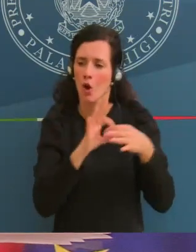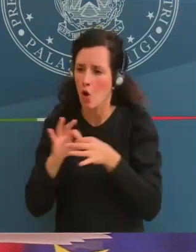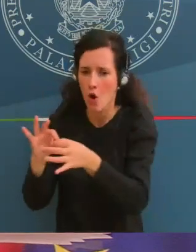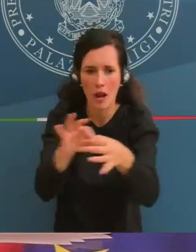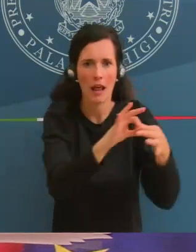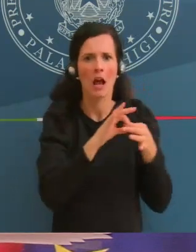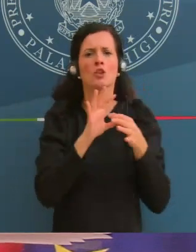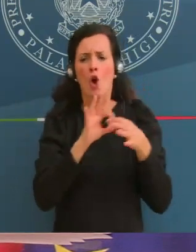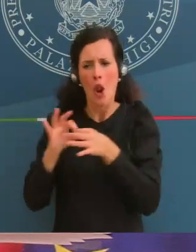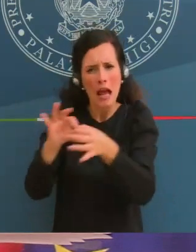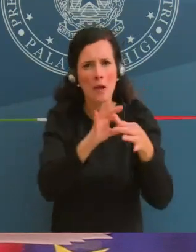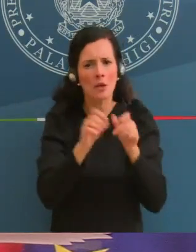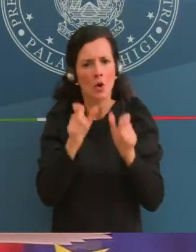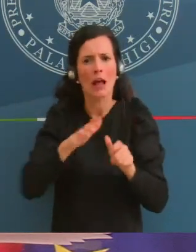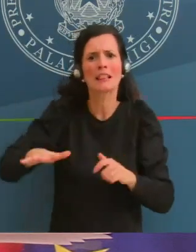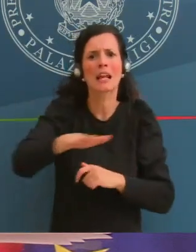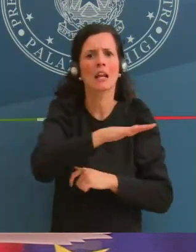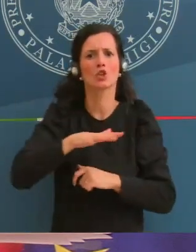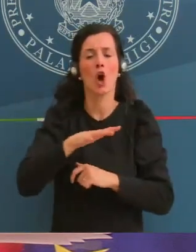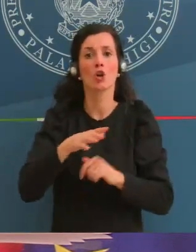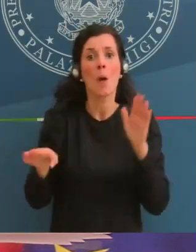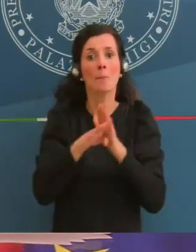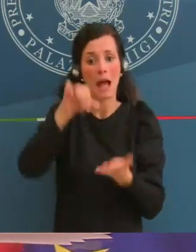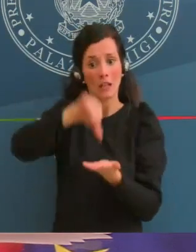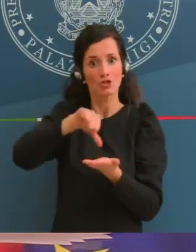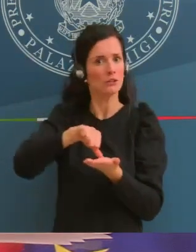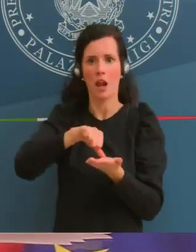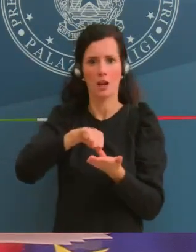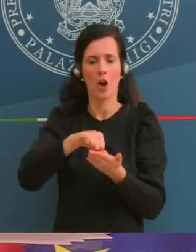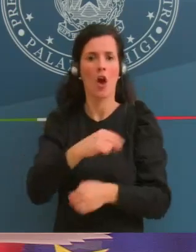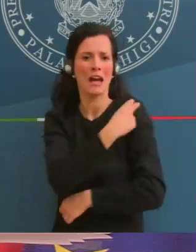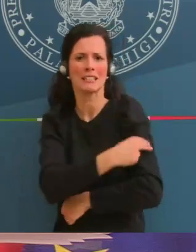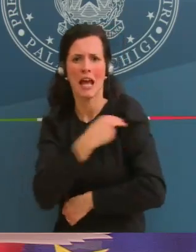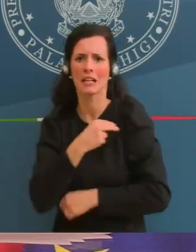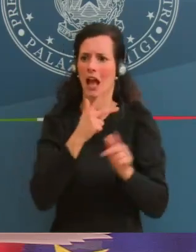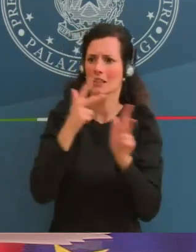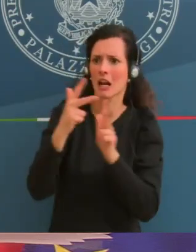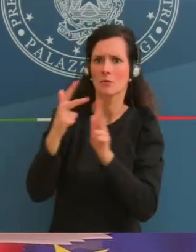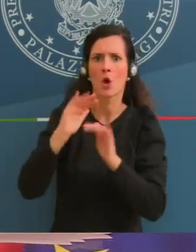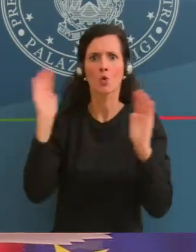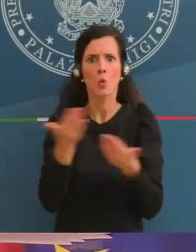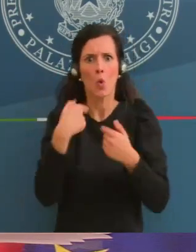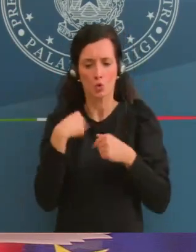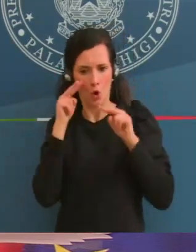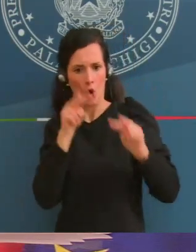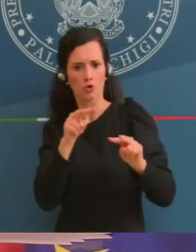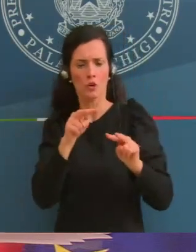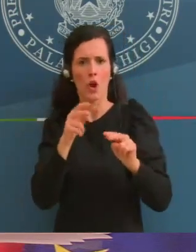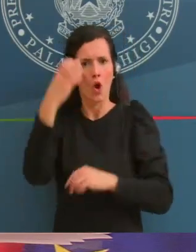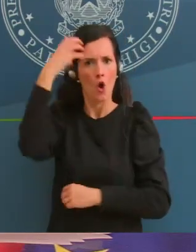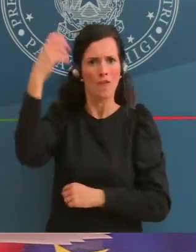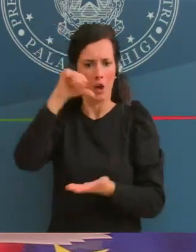centrale allora dobbiamo lavorare a livello territoriale e addirittura un solo regionale pro ma provinciale nel dpcm